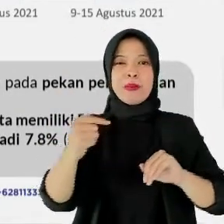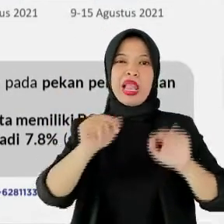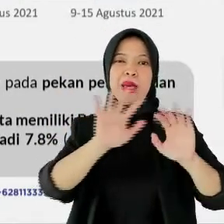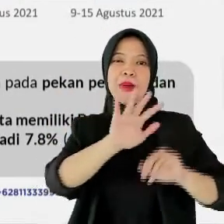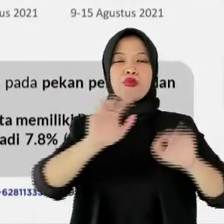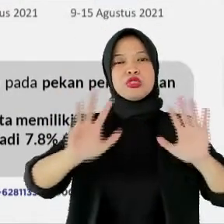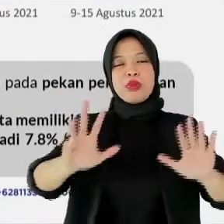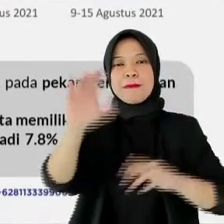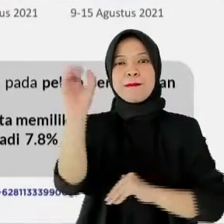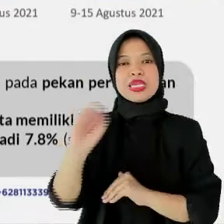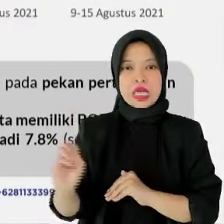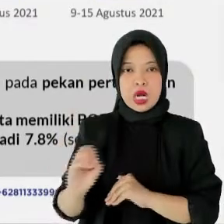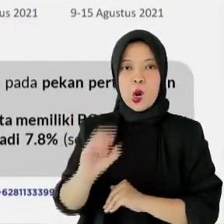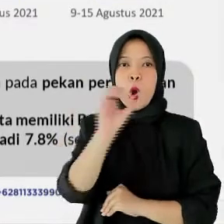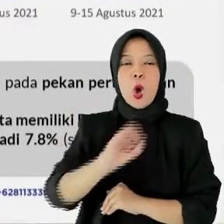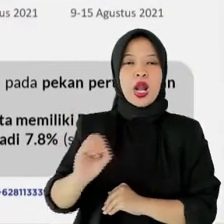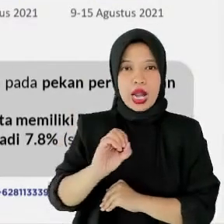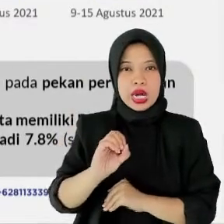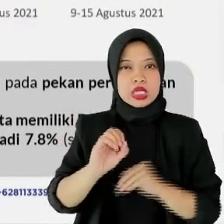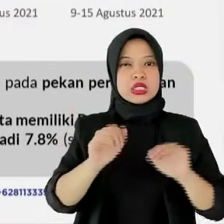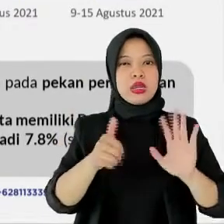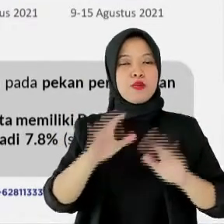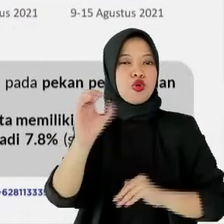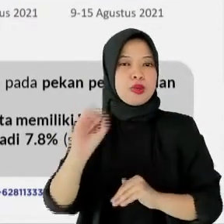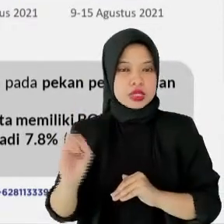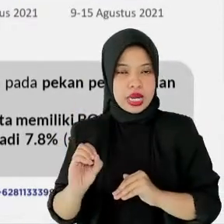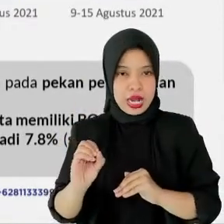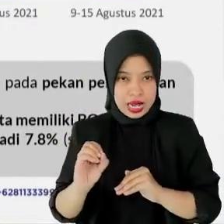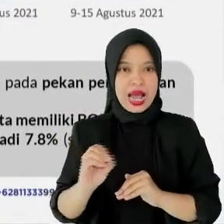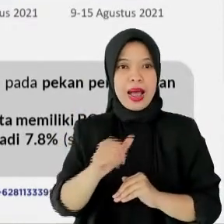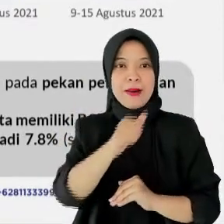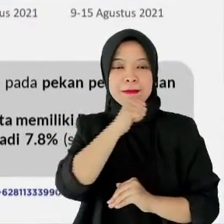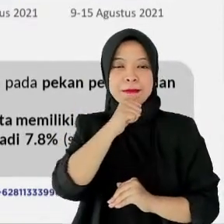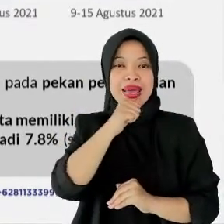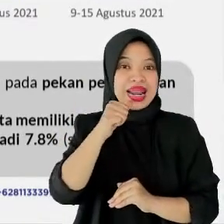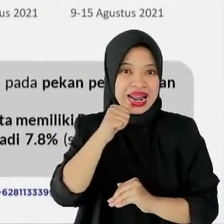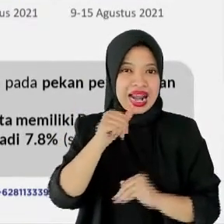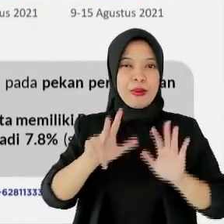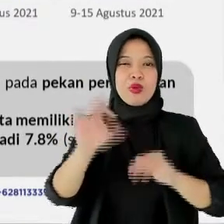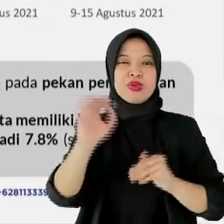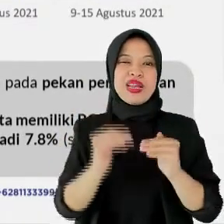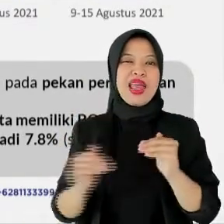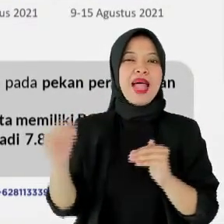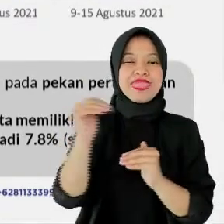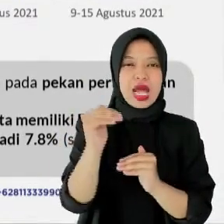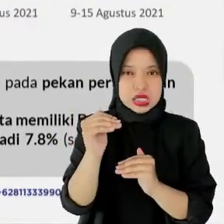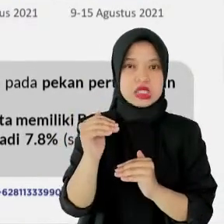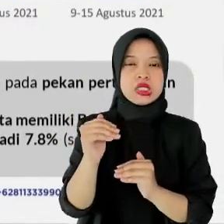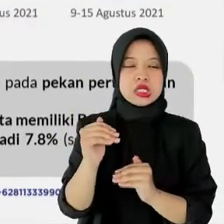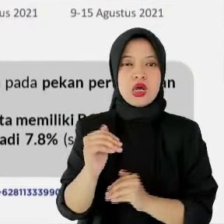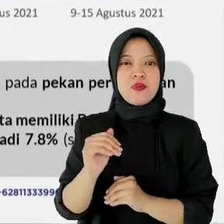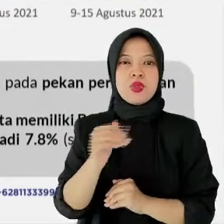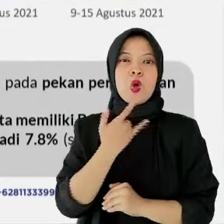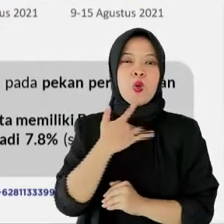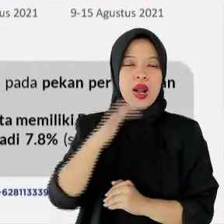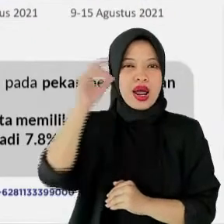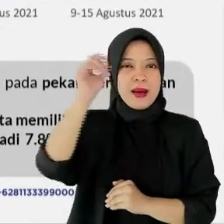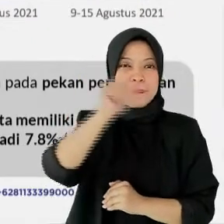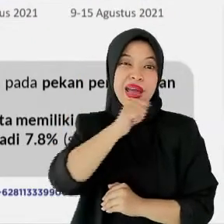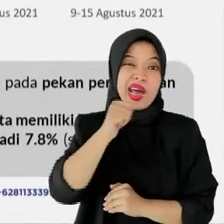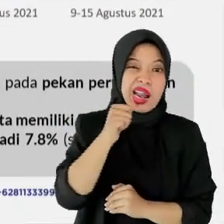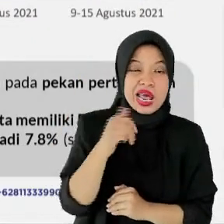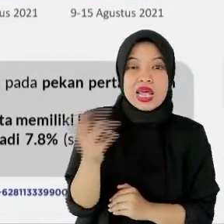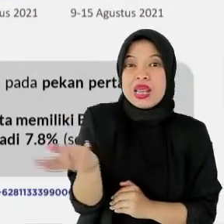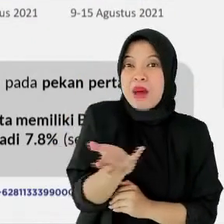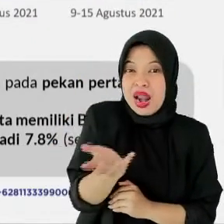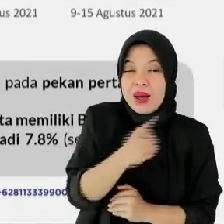oranye 60-80%, dan yang merah adalah di atas 80%. Kalau kita lihat mungkin yang warna merah semakin meluas,